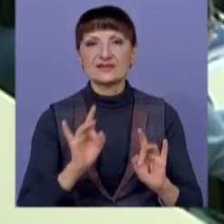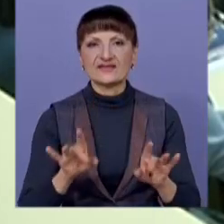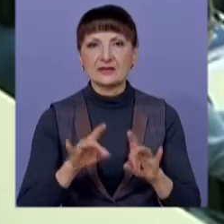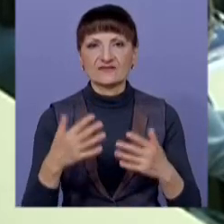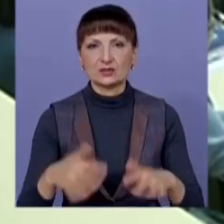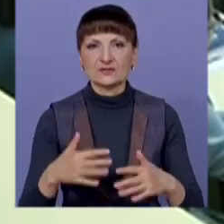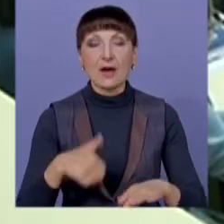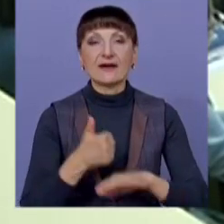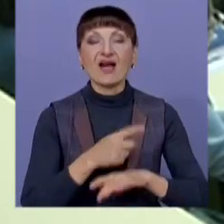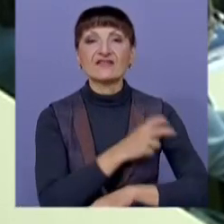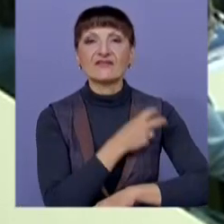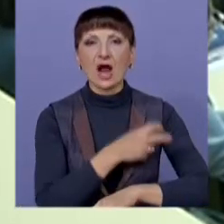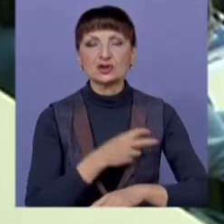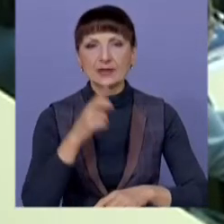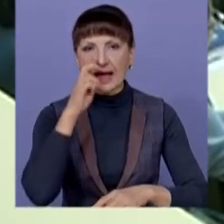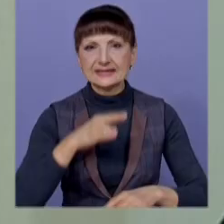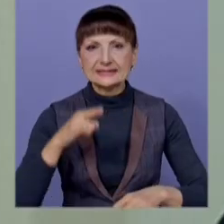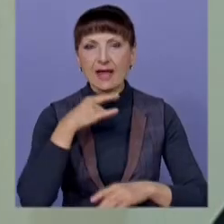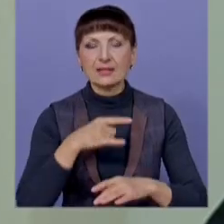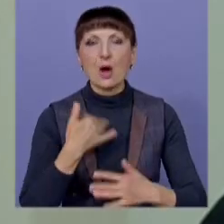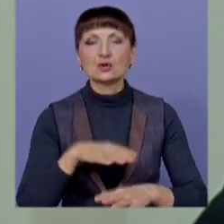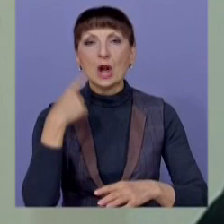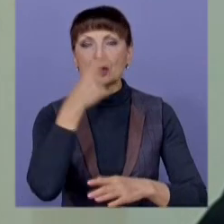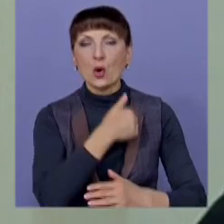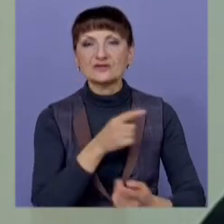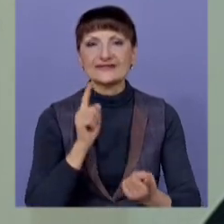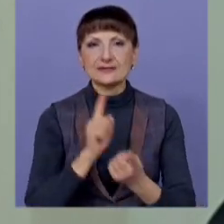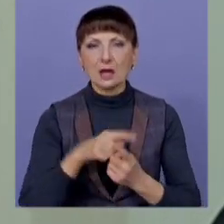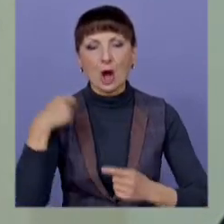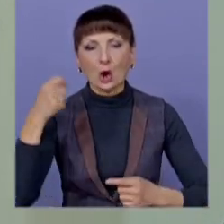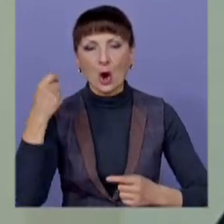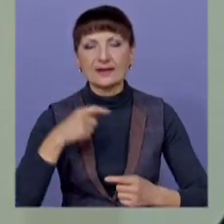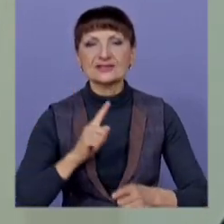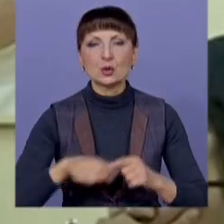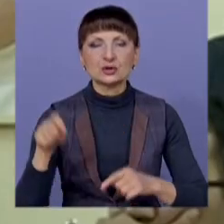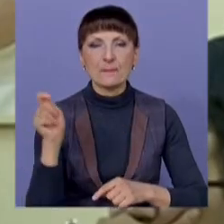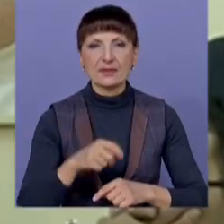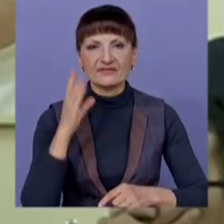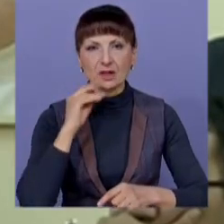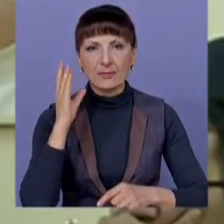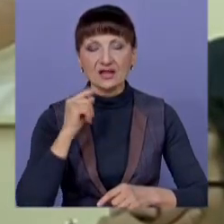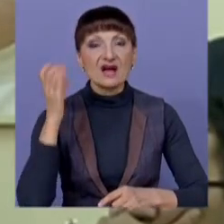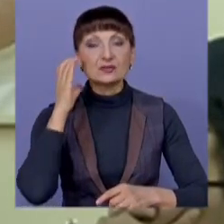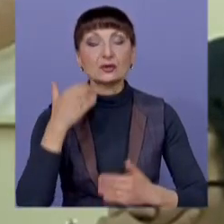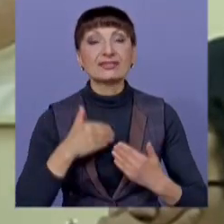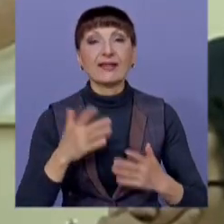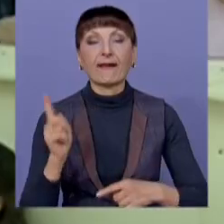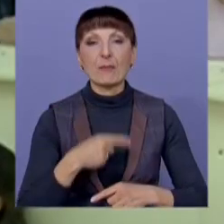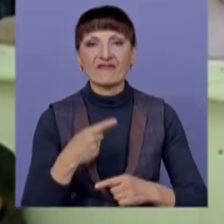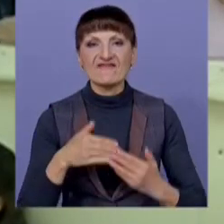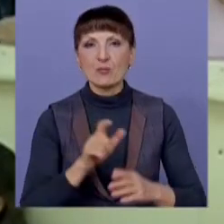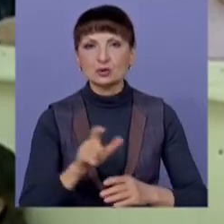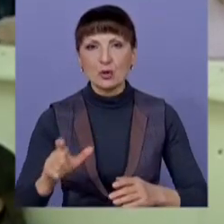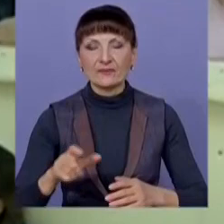высказываниях. Главный врач страны решил лично встретиться с авторами нашумевшего ролика и срочно прибыл в Алматы. Выслушав требования выпускников, Ильжан